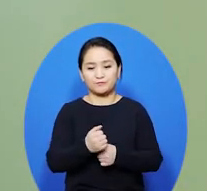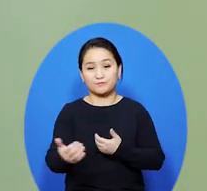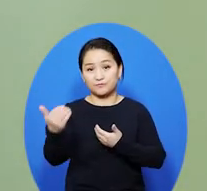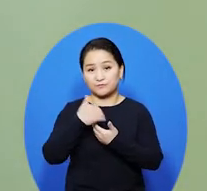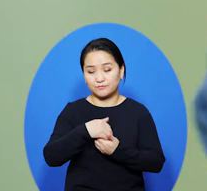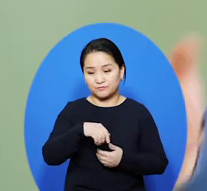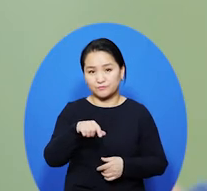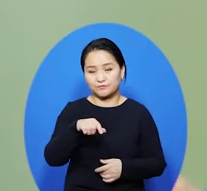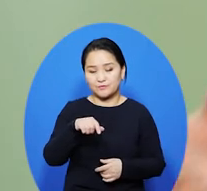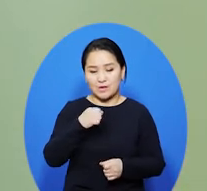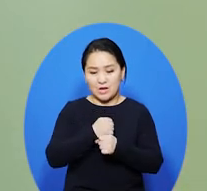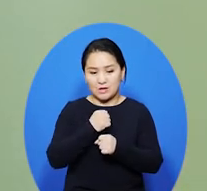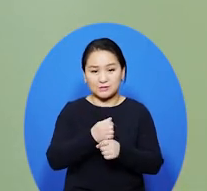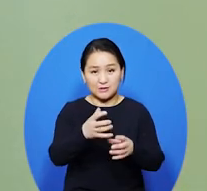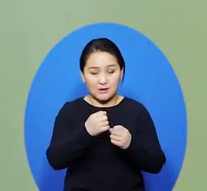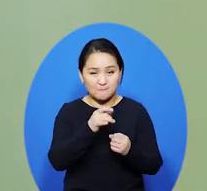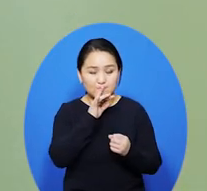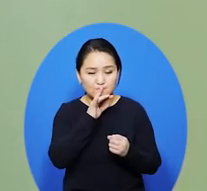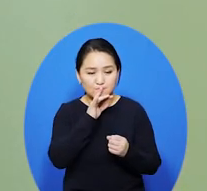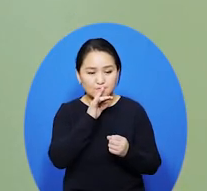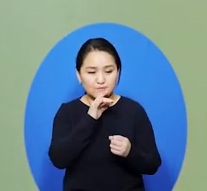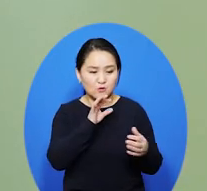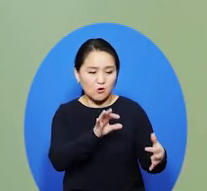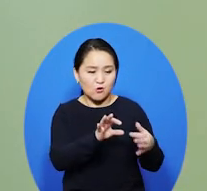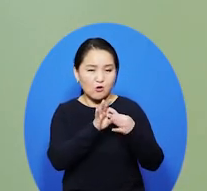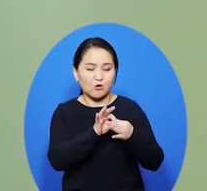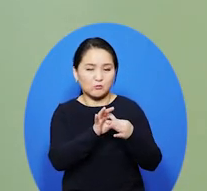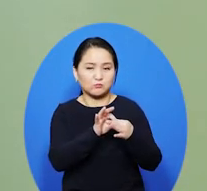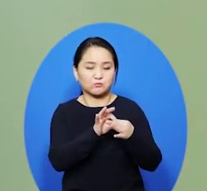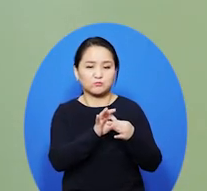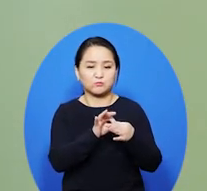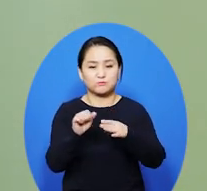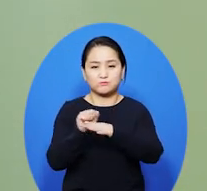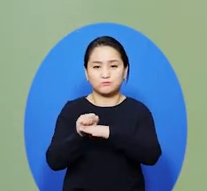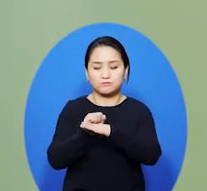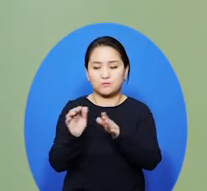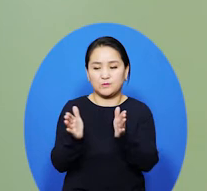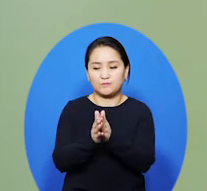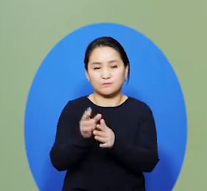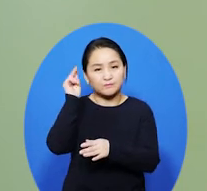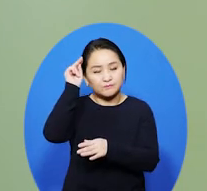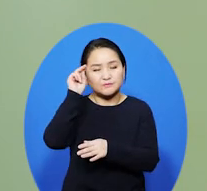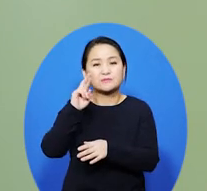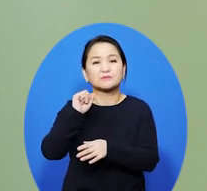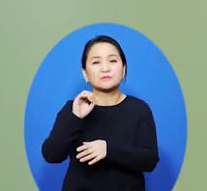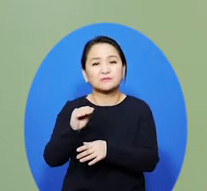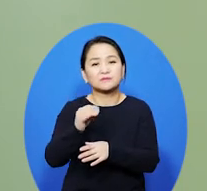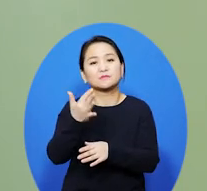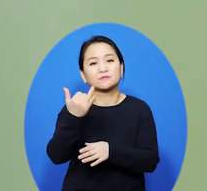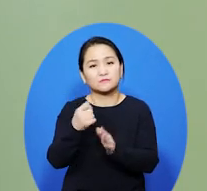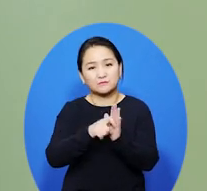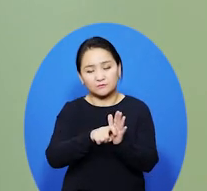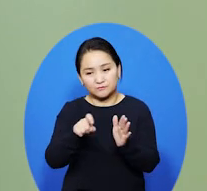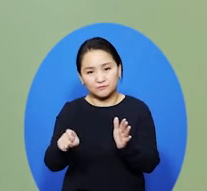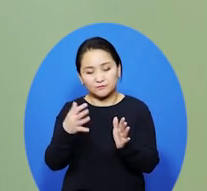зүгээс ажиллах хүчнийг та бүхэнтэй хэр одоо хамтарч ажиллаж бэлтгэж сургадаг юм бэ?